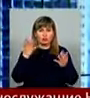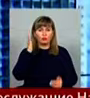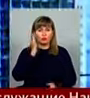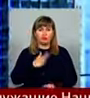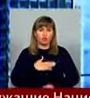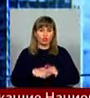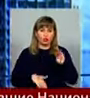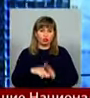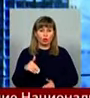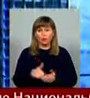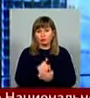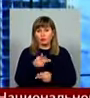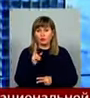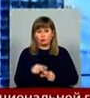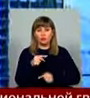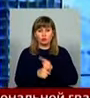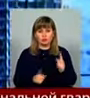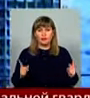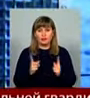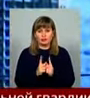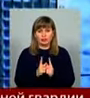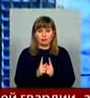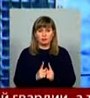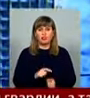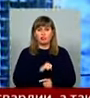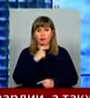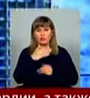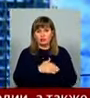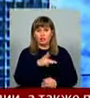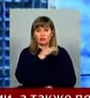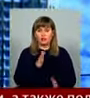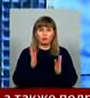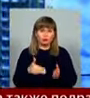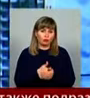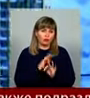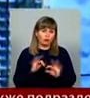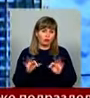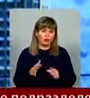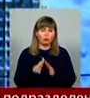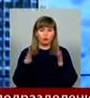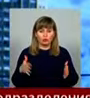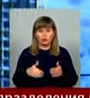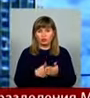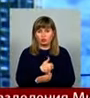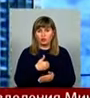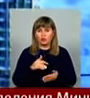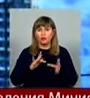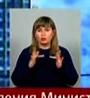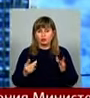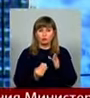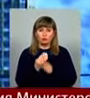наших руках. На этом пока все. Не переключайтесь. Встретимся в самое ближайшее время. Еще больше информации на сайте